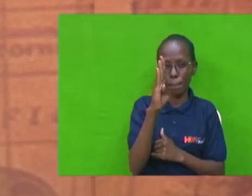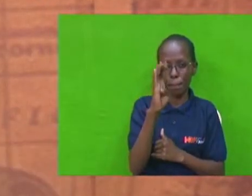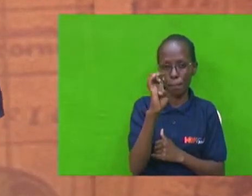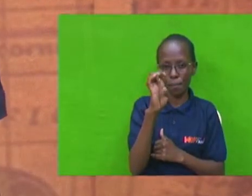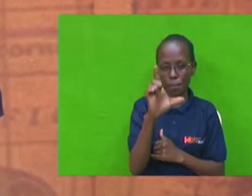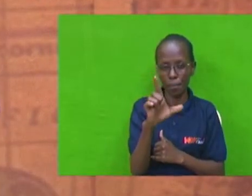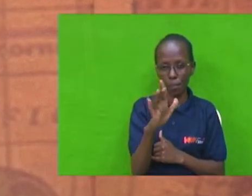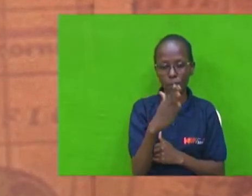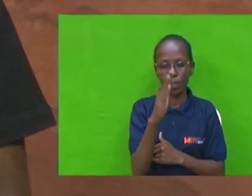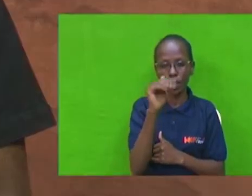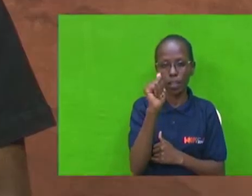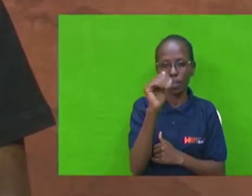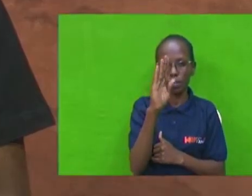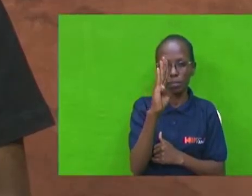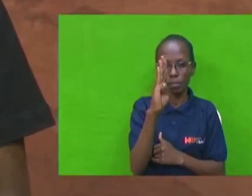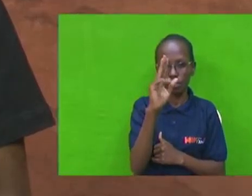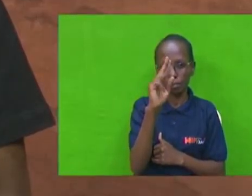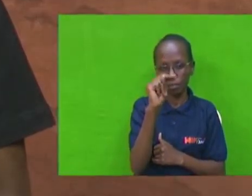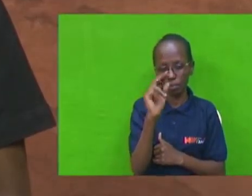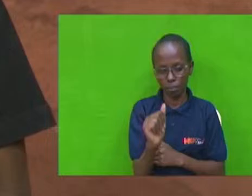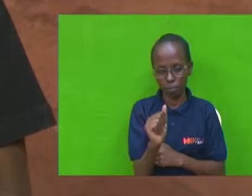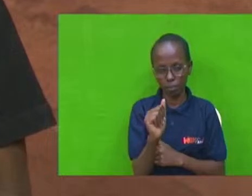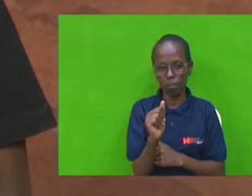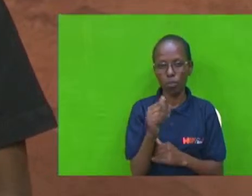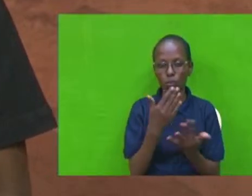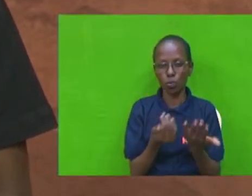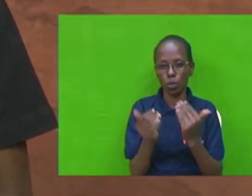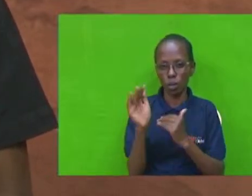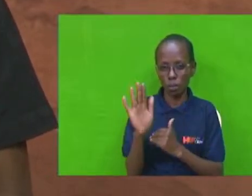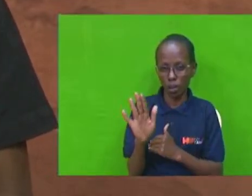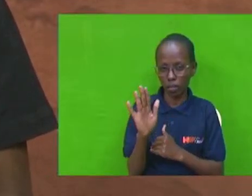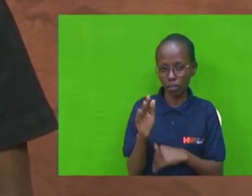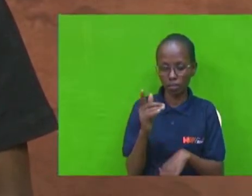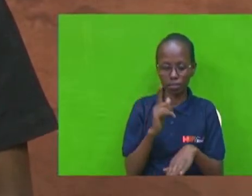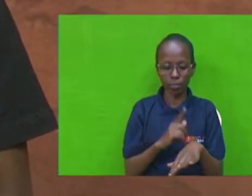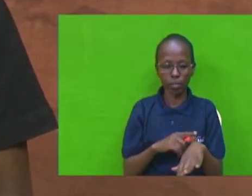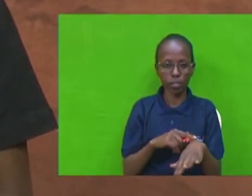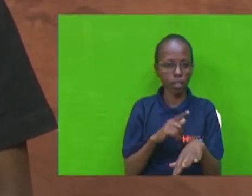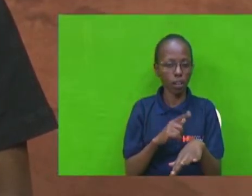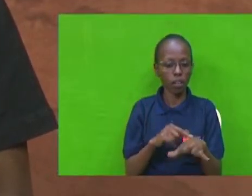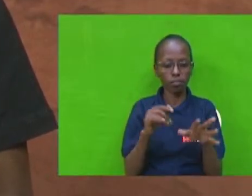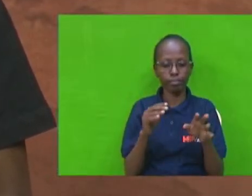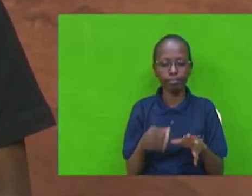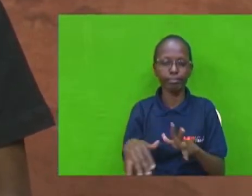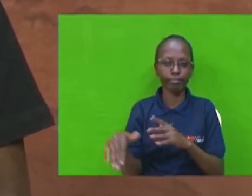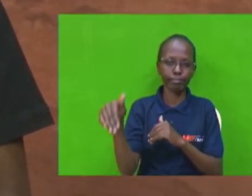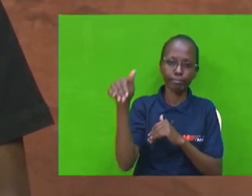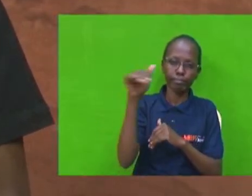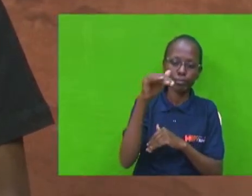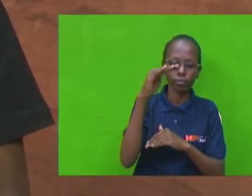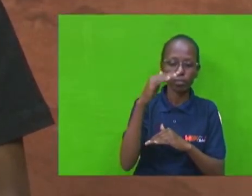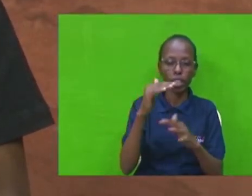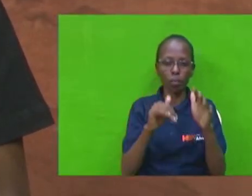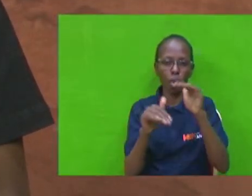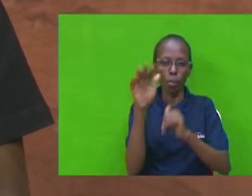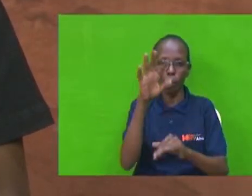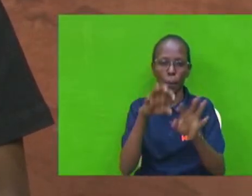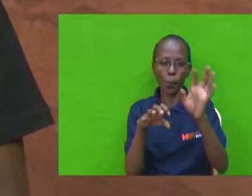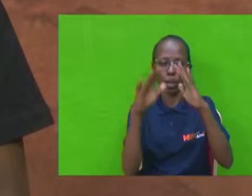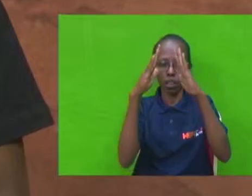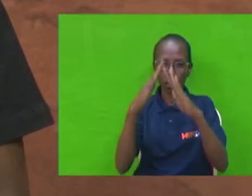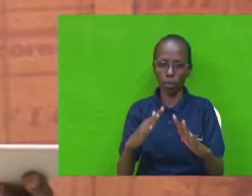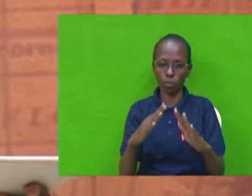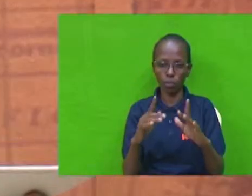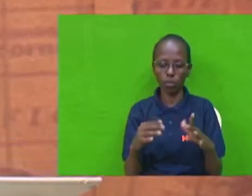Abel na Abna marafiki zangu. Wao hata wakiwa juu wakipanda juu ya nyumba anajua baba akiwa hapa alafu